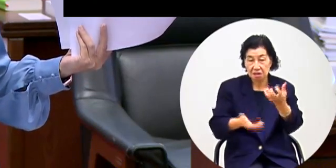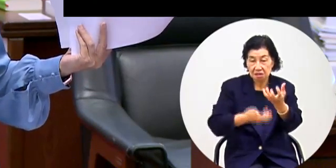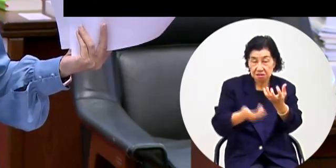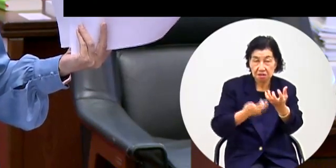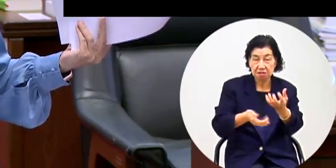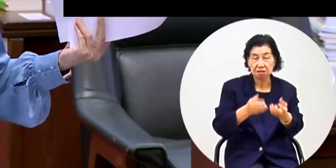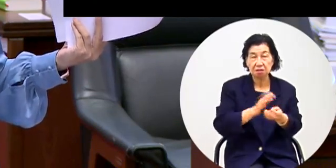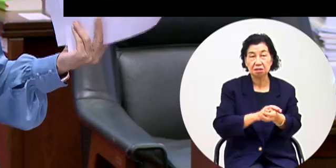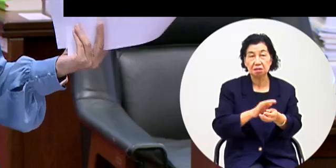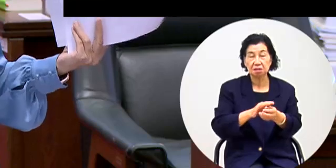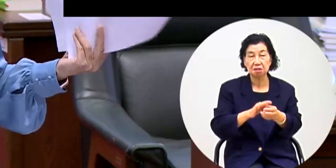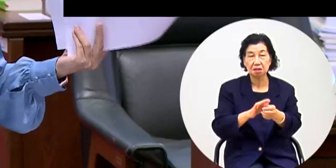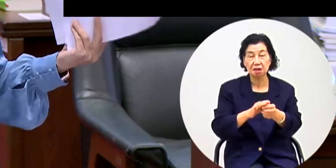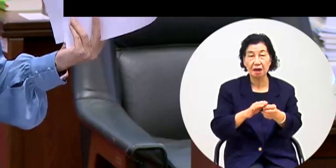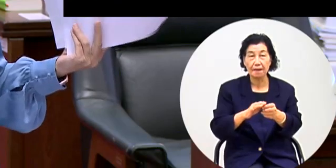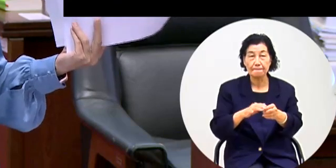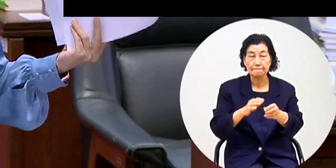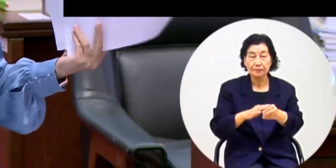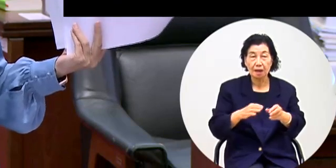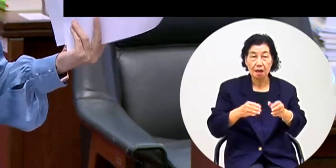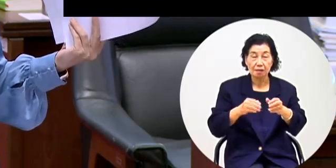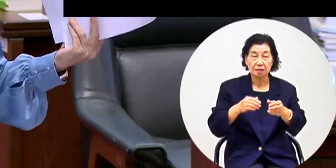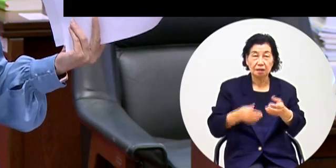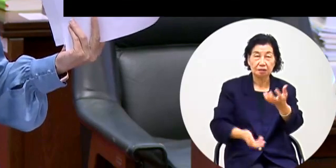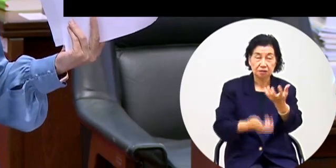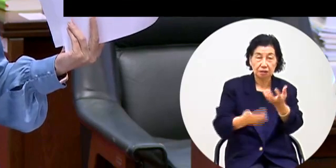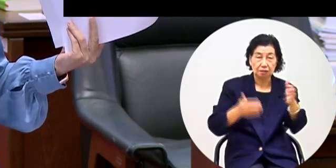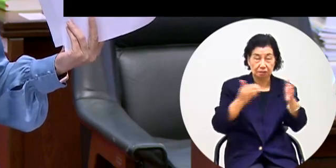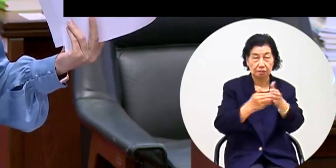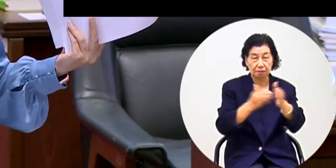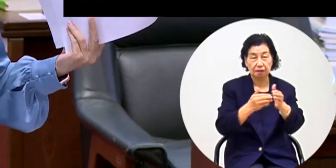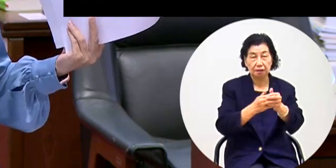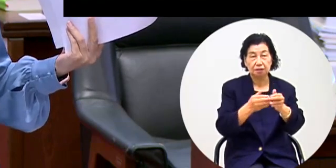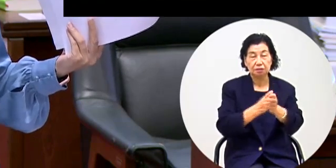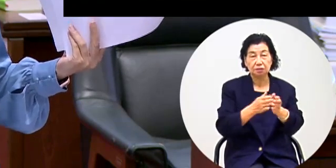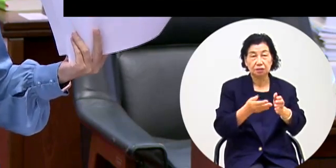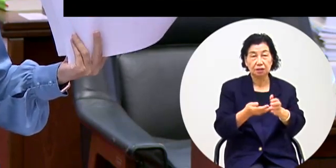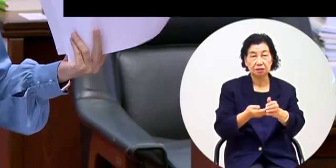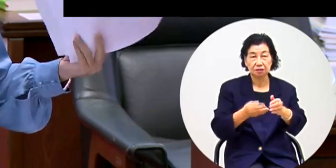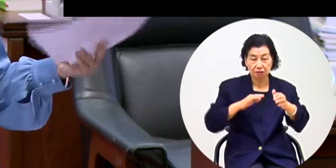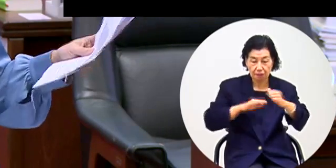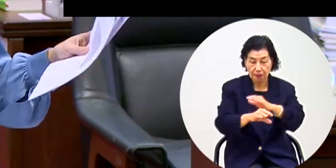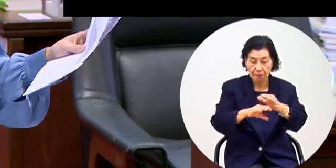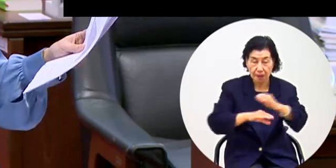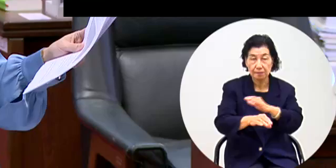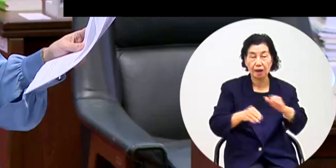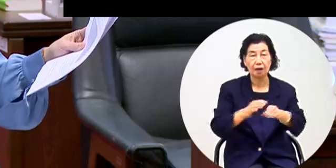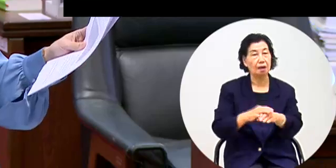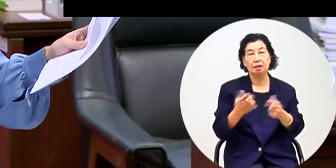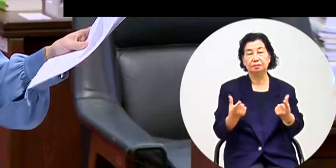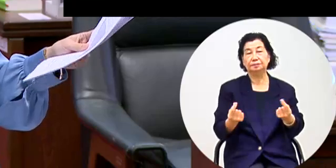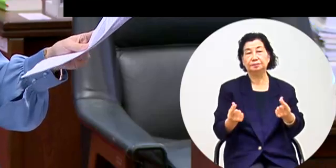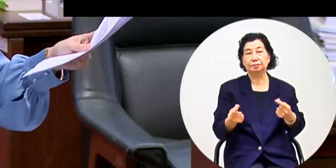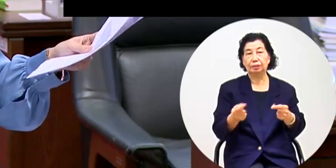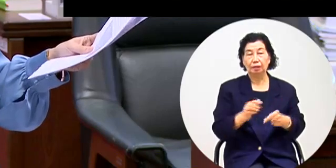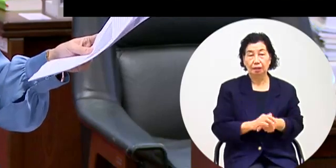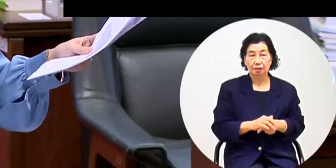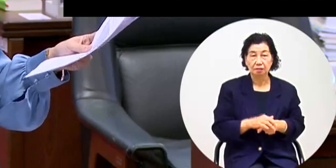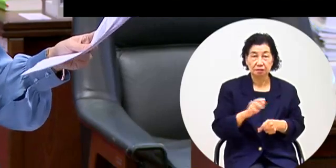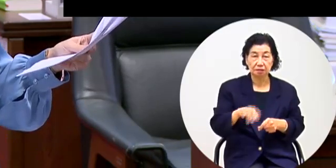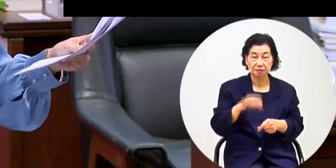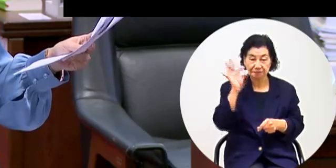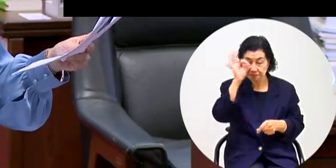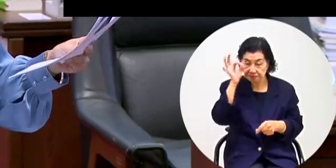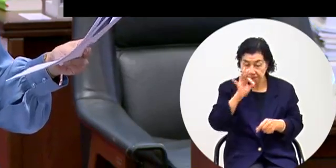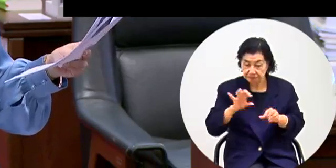都不行啊。那高雄市政府有一个理由说，我们不做掩埋场，我们真的没地方了。那我在这边显示的这个资料，